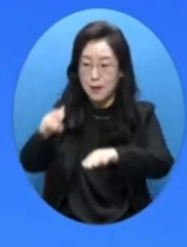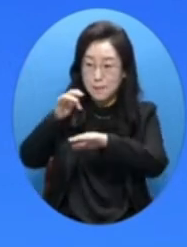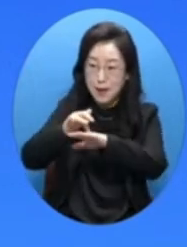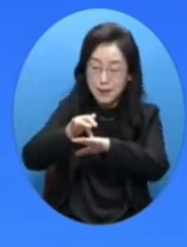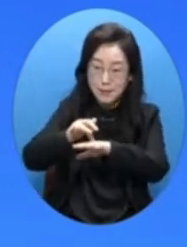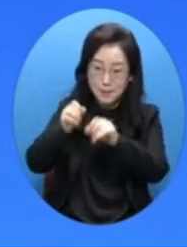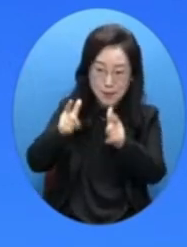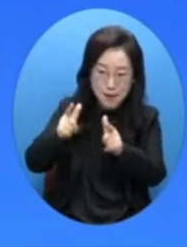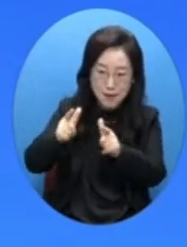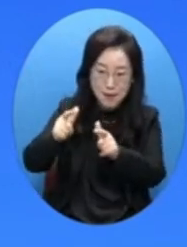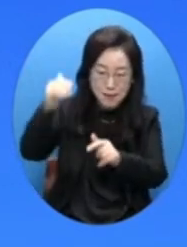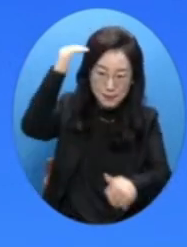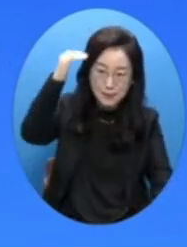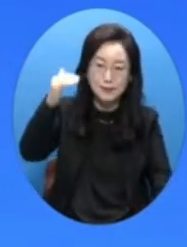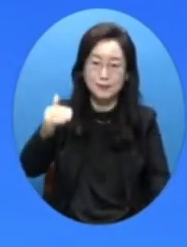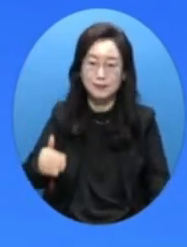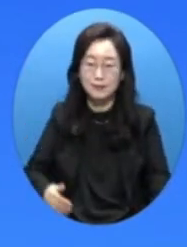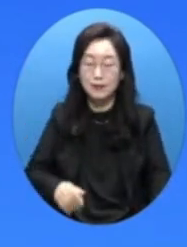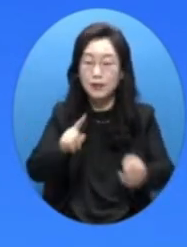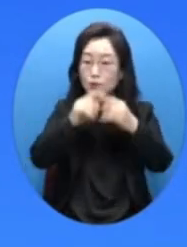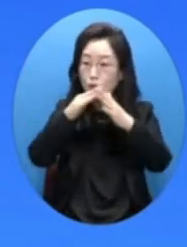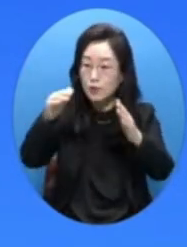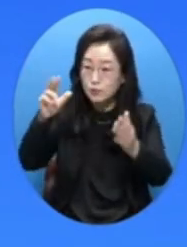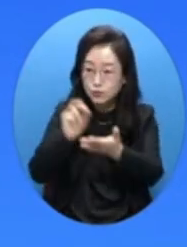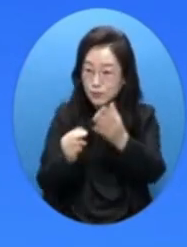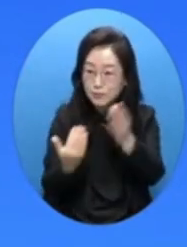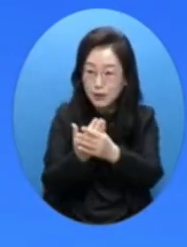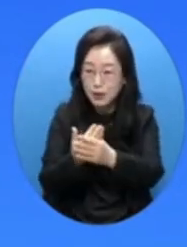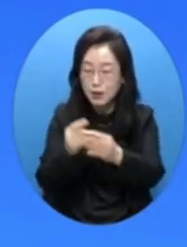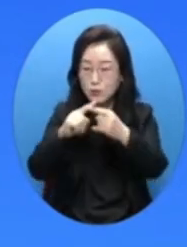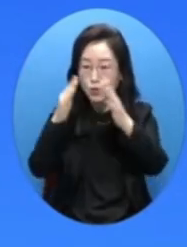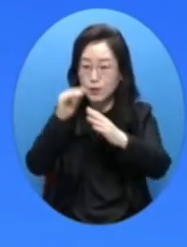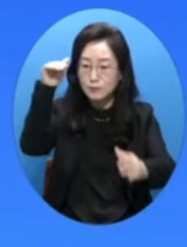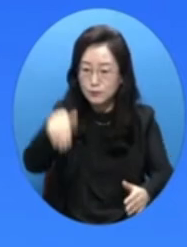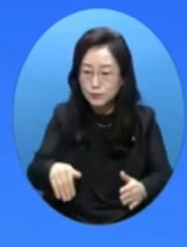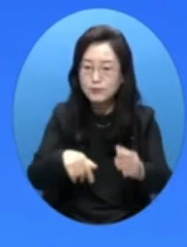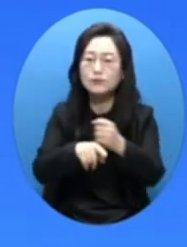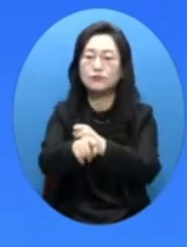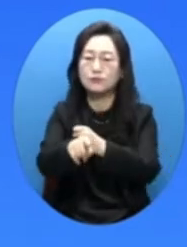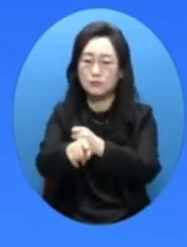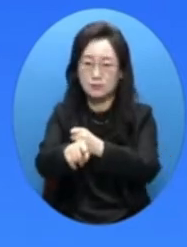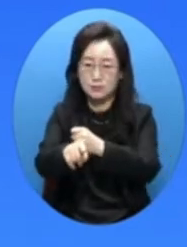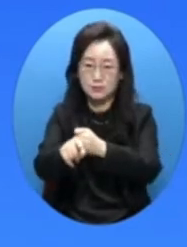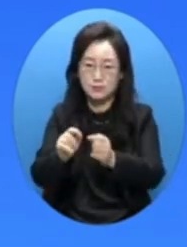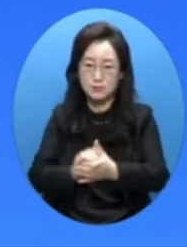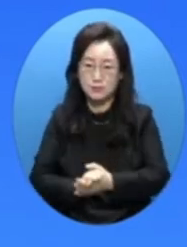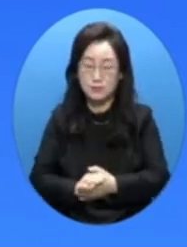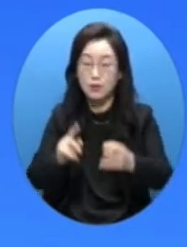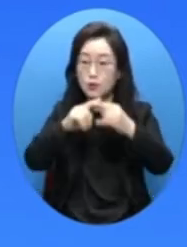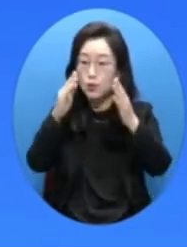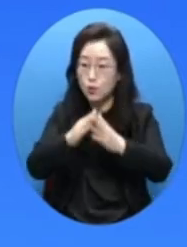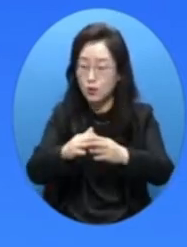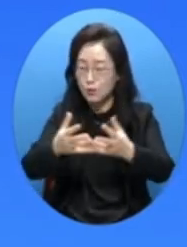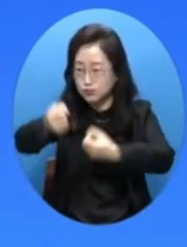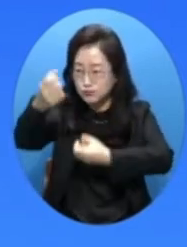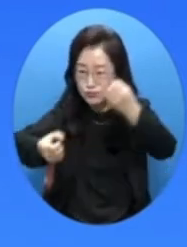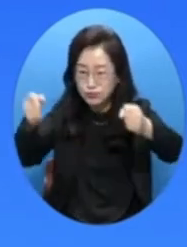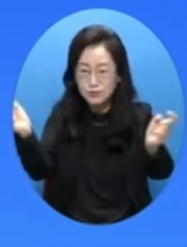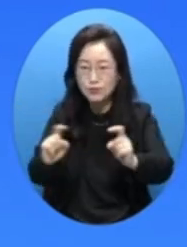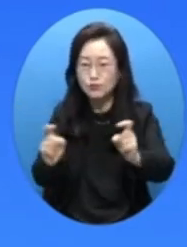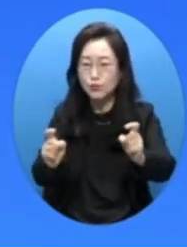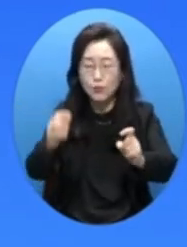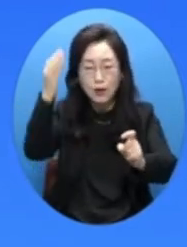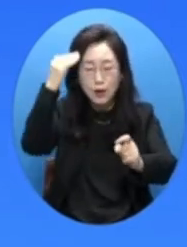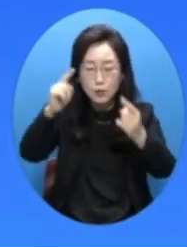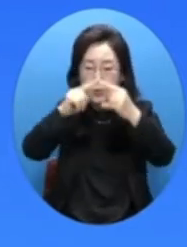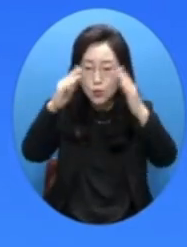우리를 공격하는 것입니다 그때 교회에 문제가 나가고 교회가 침착하게 되는 이유가 생겨나게 되는 것입니다 교회마다 분열하고 다투고